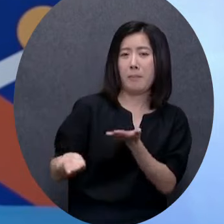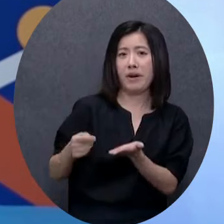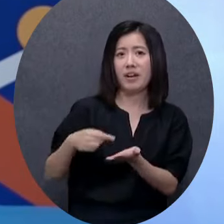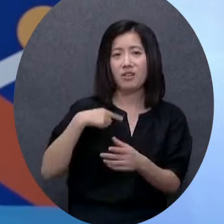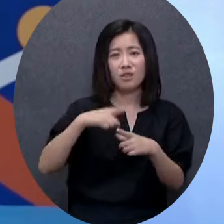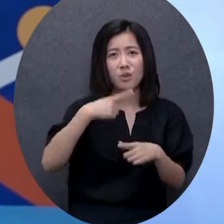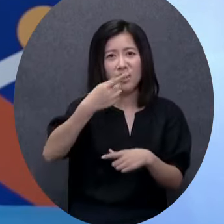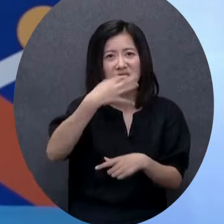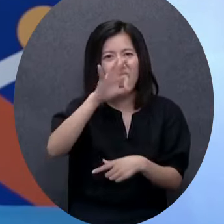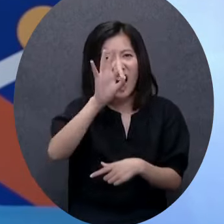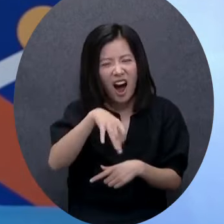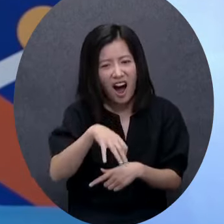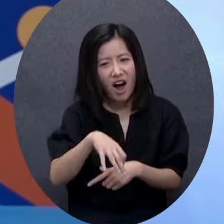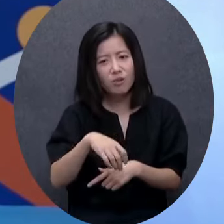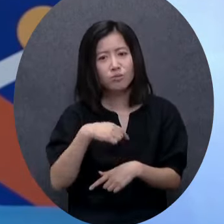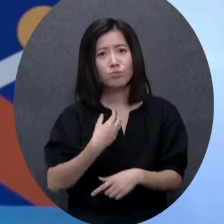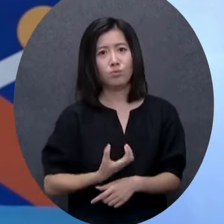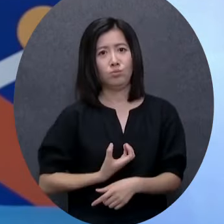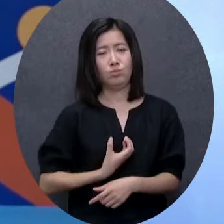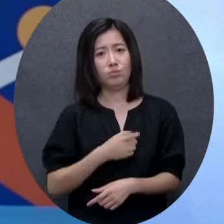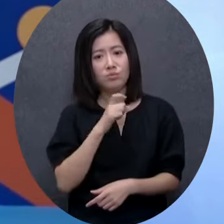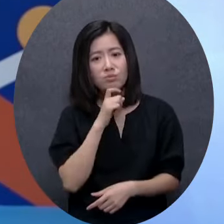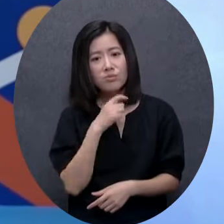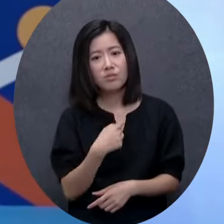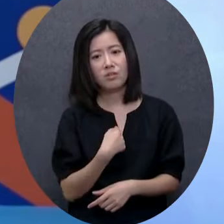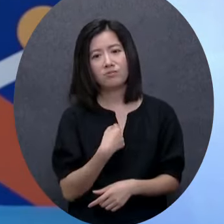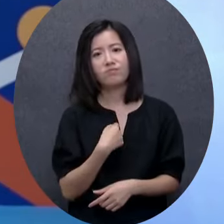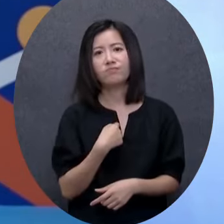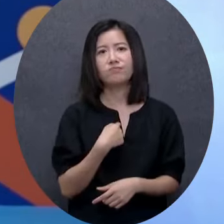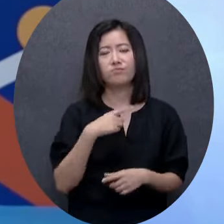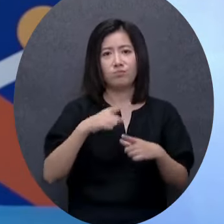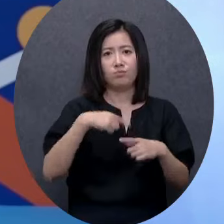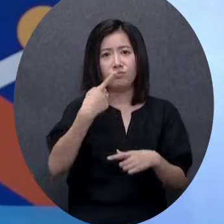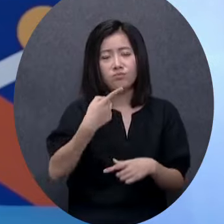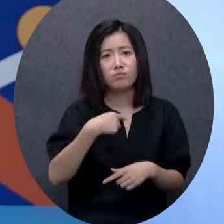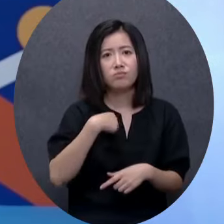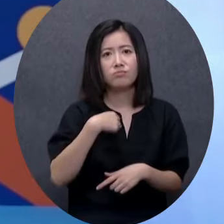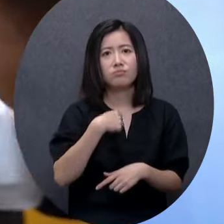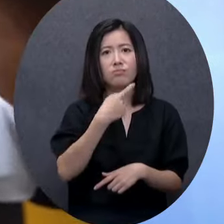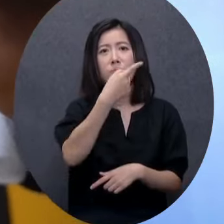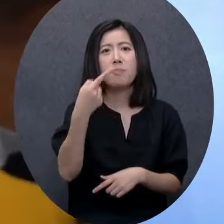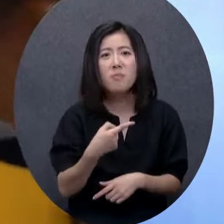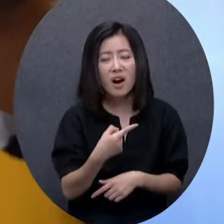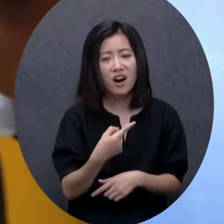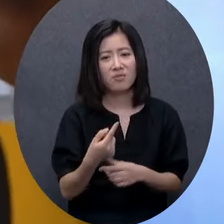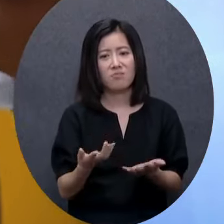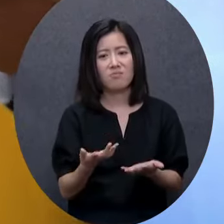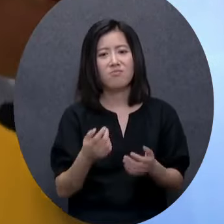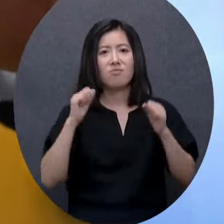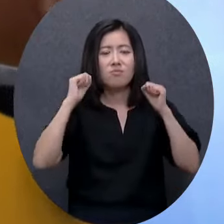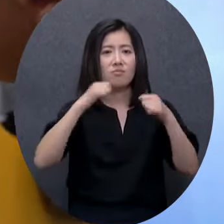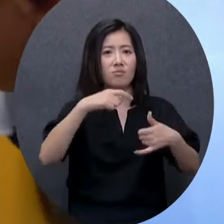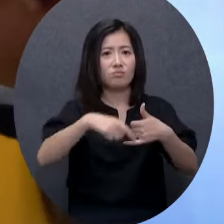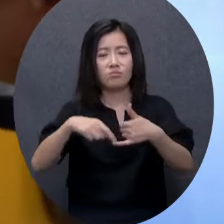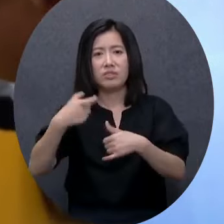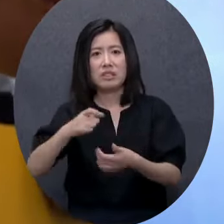3000元一個月啫喎，咁我攞到牌喎，咁我都係成個月都係得攞完牌都10000元。 我認為咧，運動員